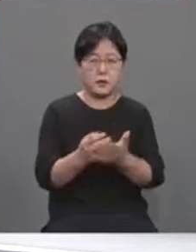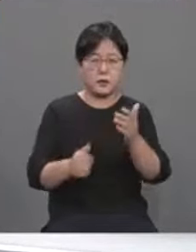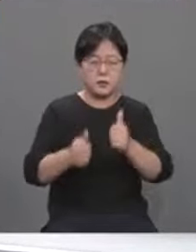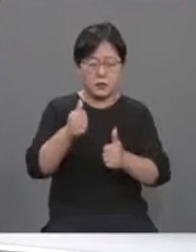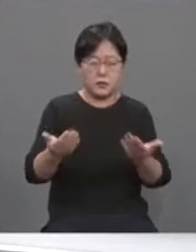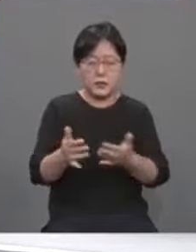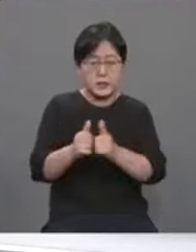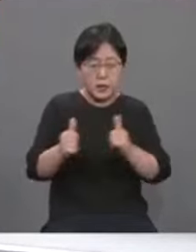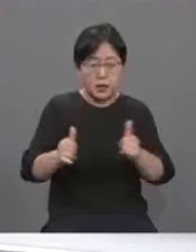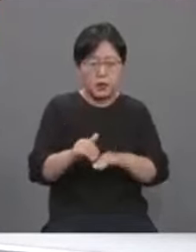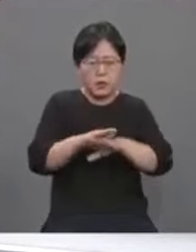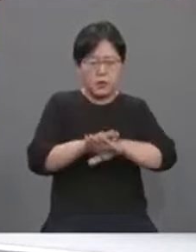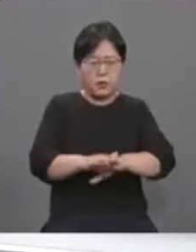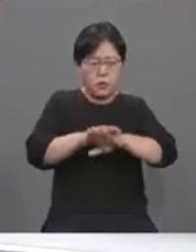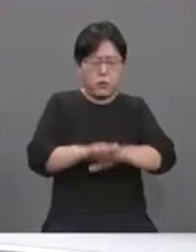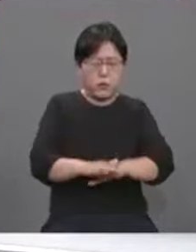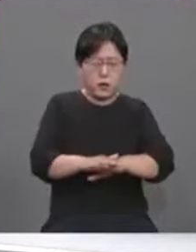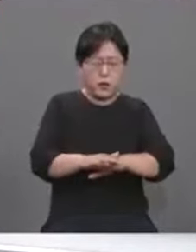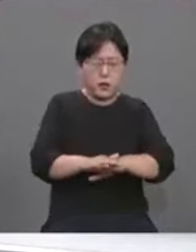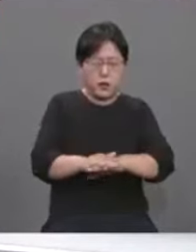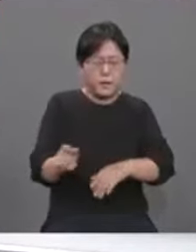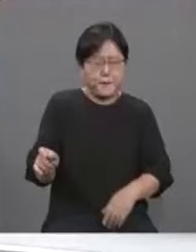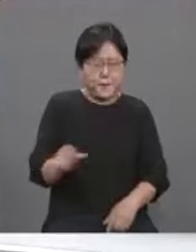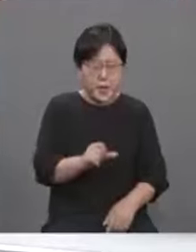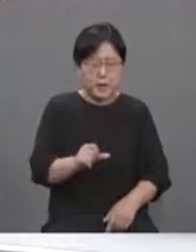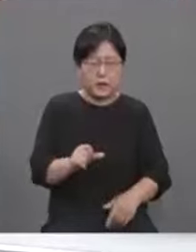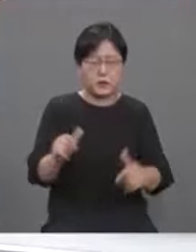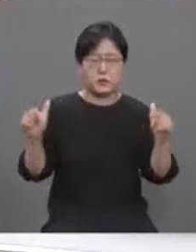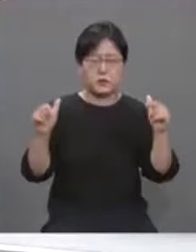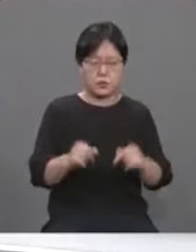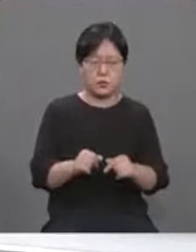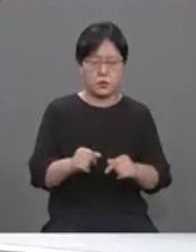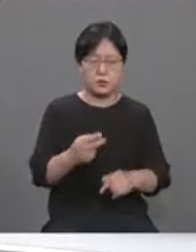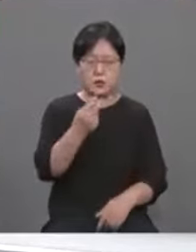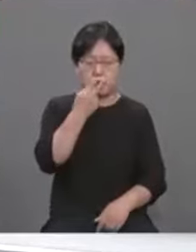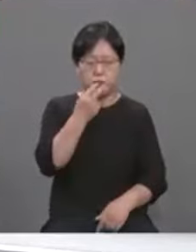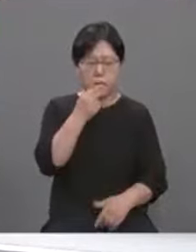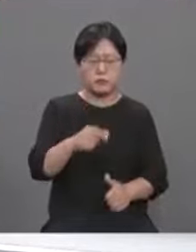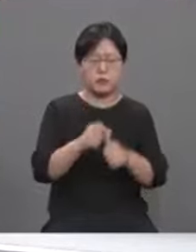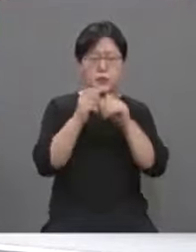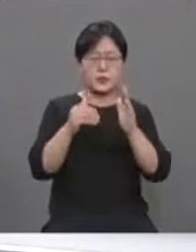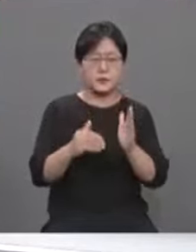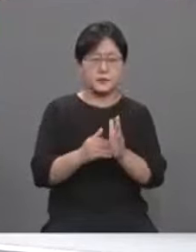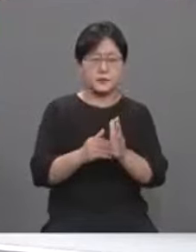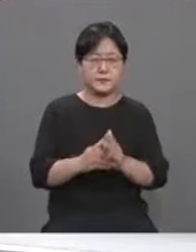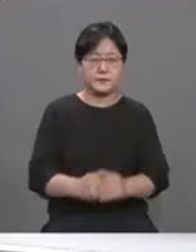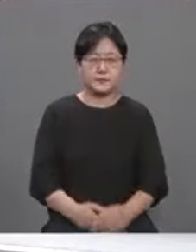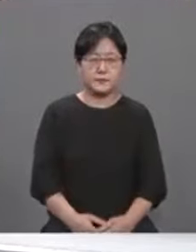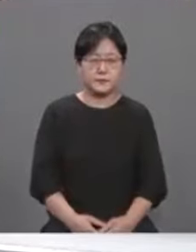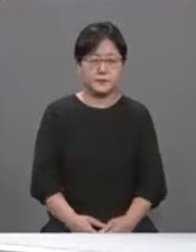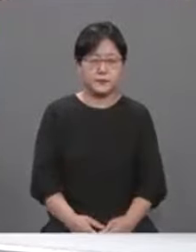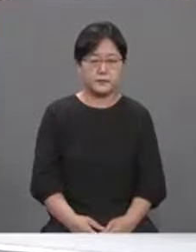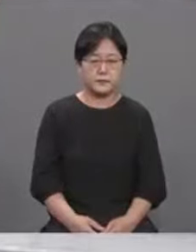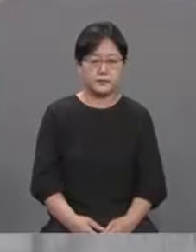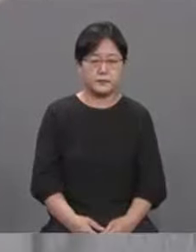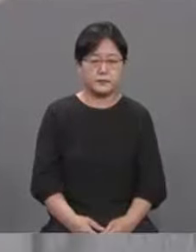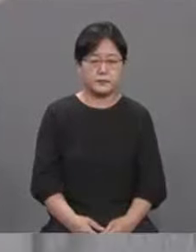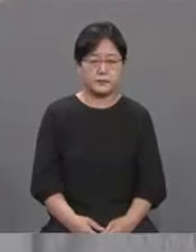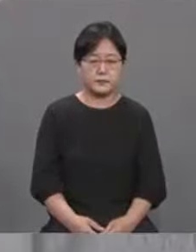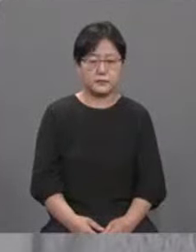시험장 직원이 심폐소생술을 하면서 발빠르게 대처해 소중한 생명을 구했습니다. 김혜린 기자입니다.